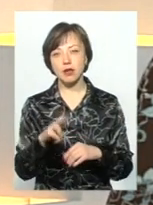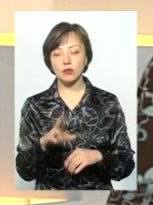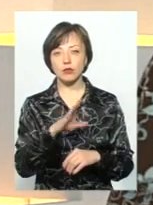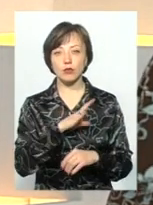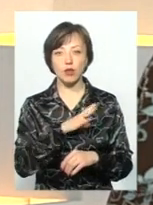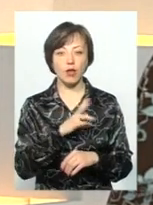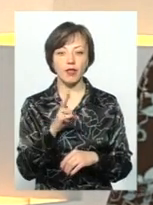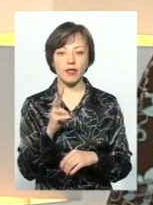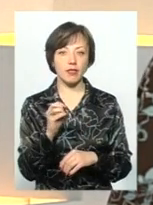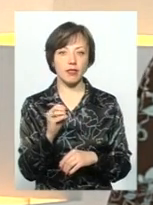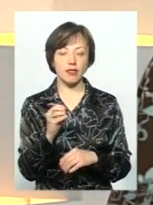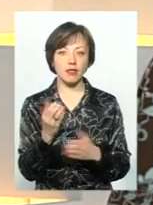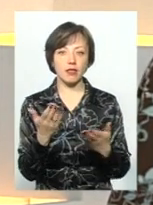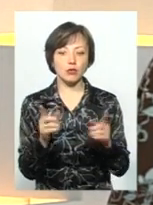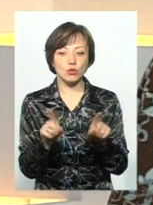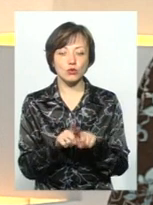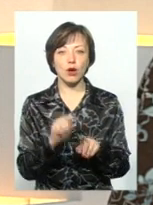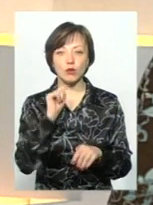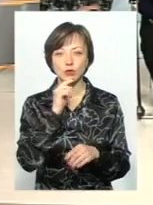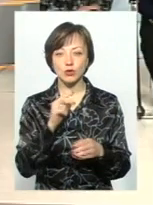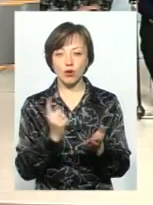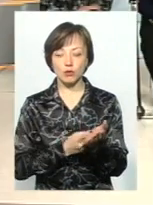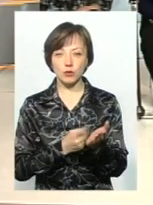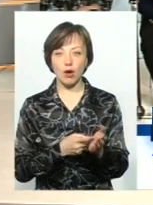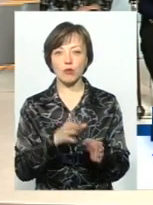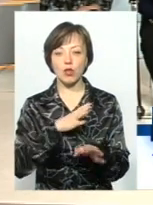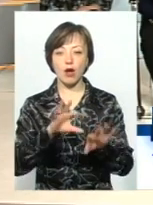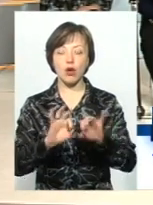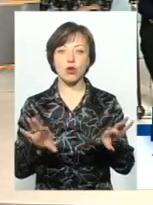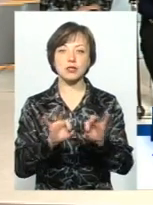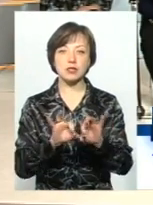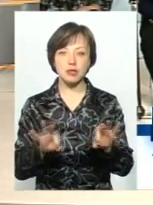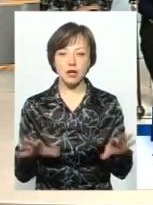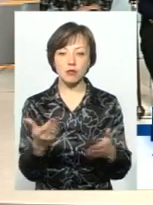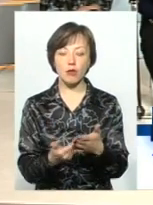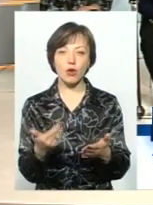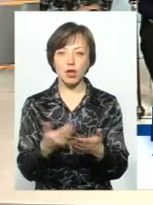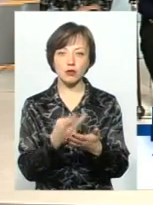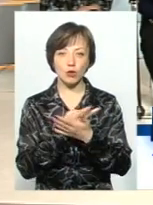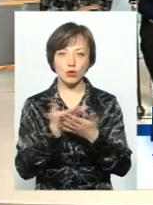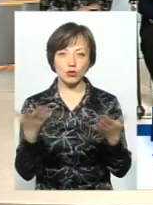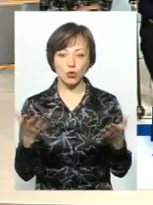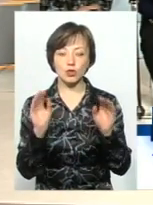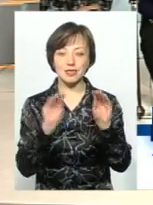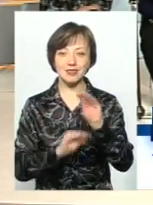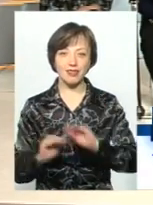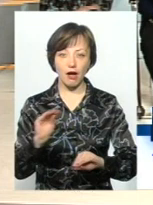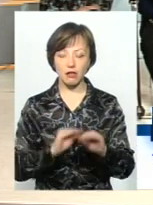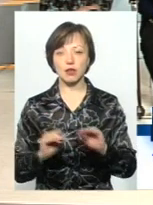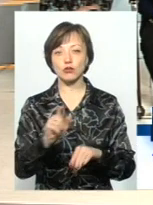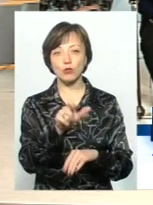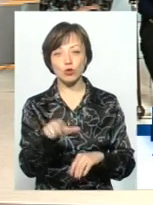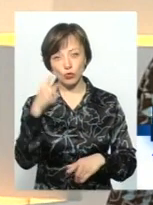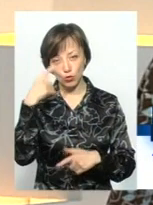була не то, що економічно обґрунтована, а щоб вона була роз'яснена, пояснена і прозоро складена. Щоб